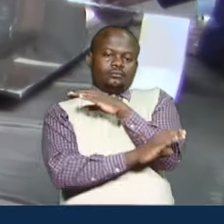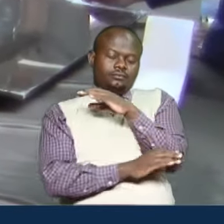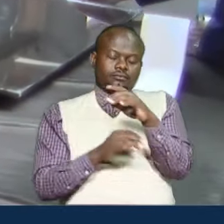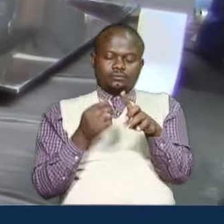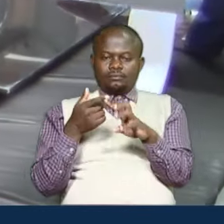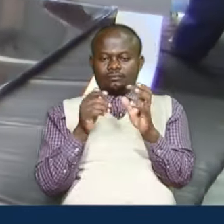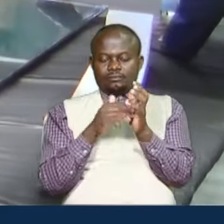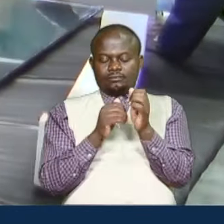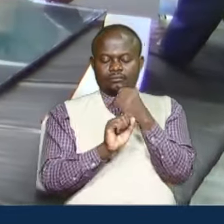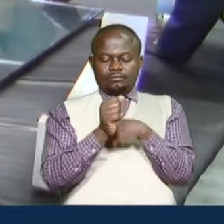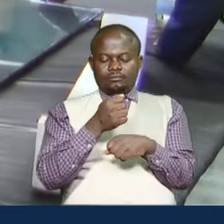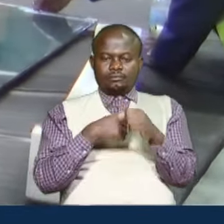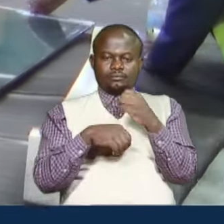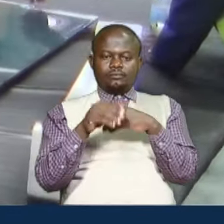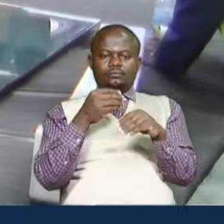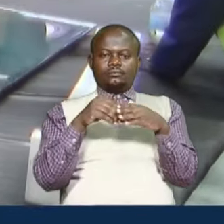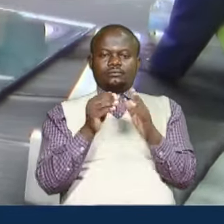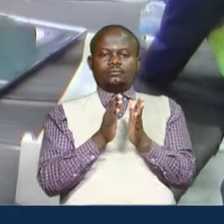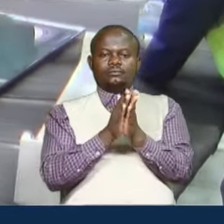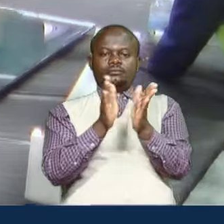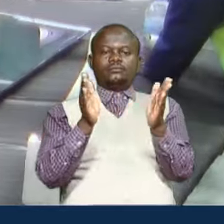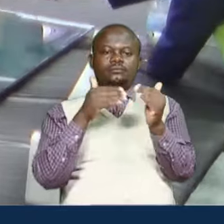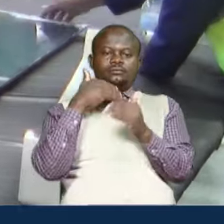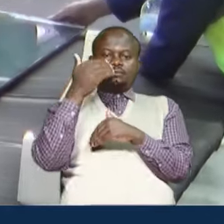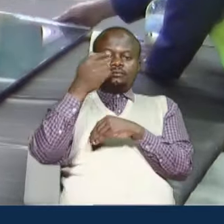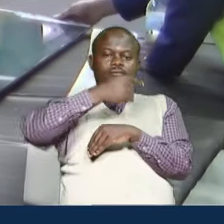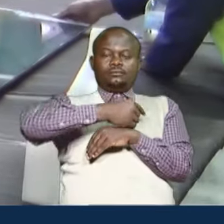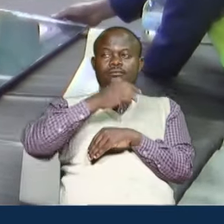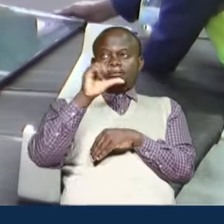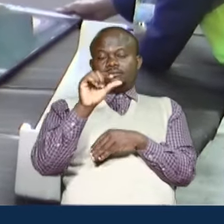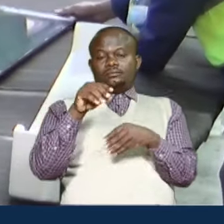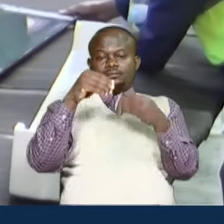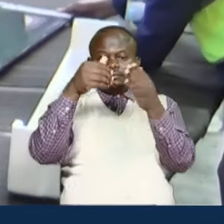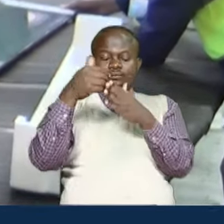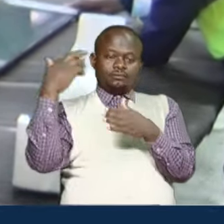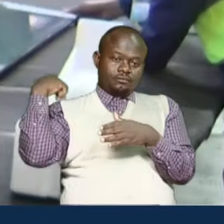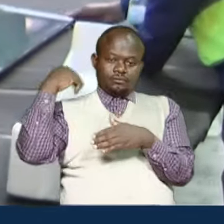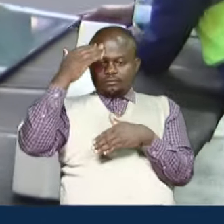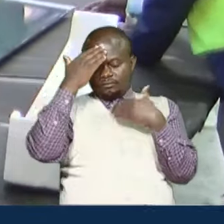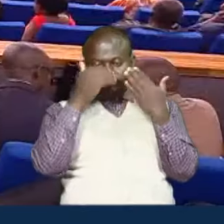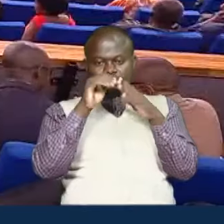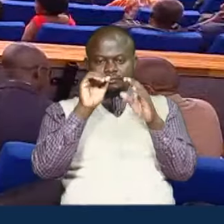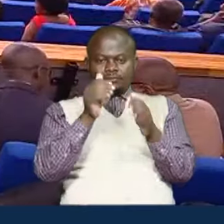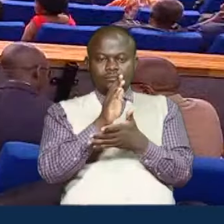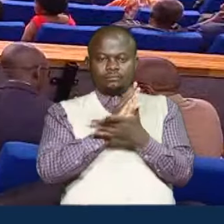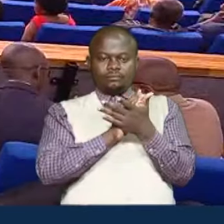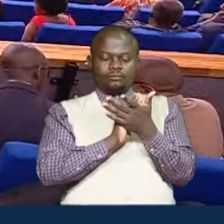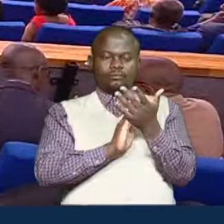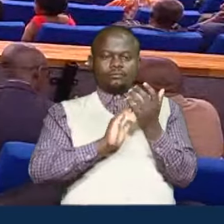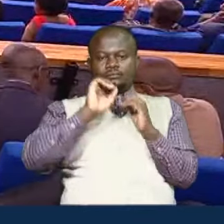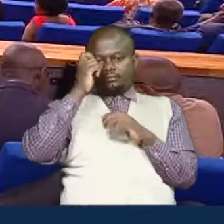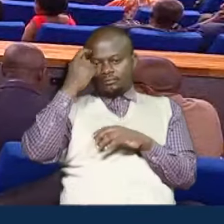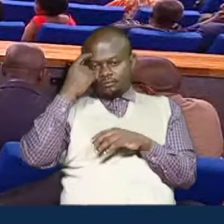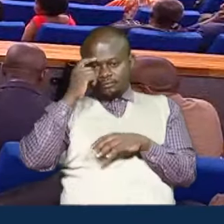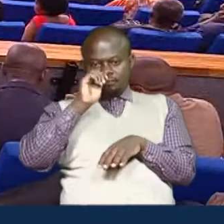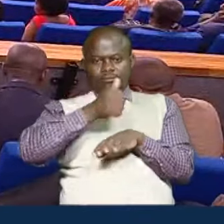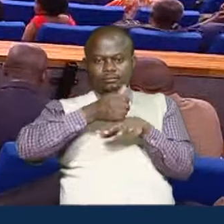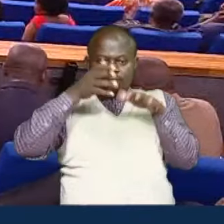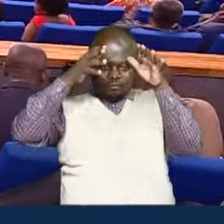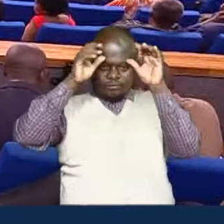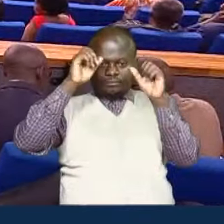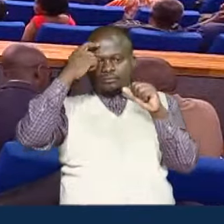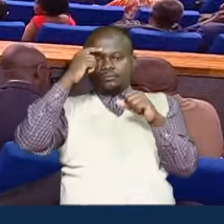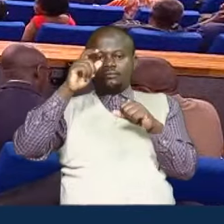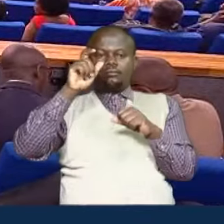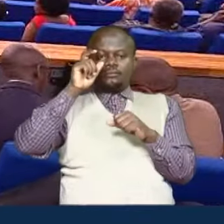hamwe n'ibikorwa by'ubucuruzi muri rusange. Ni nyuma y'iminsi mike ahawe izi nshingano kuko ari umwe mu bagize guverinoma bashyizweho na Perezida wa Repubulika Paul